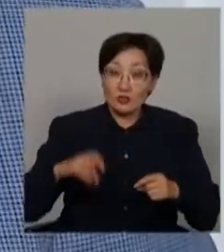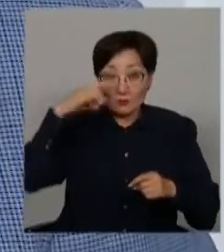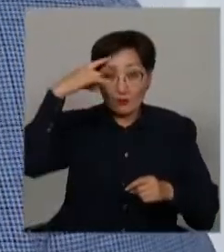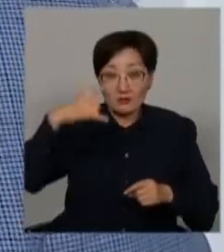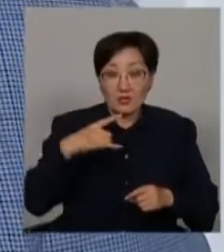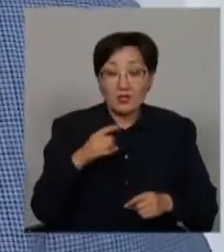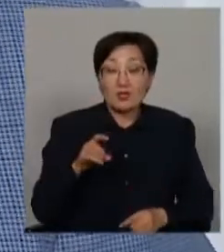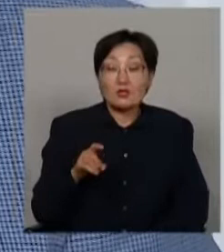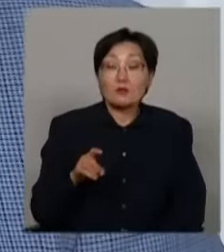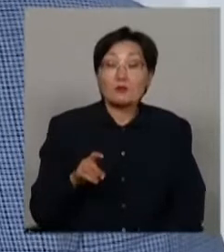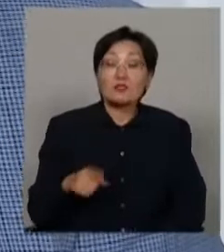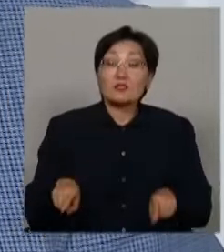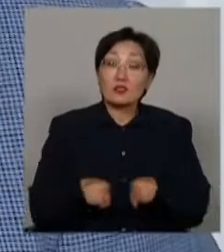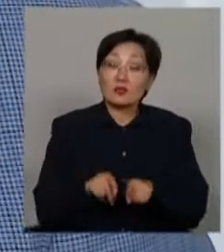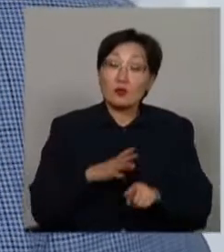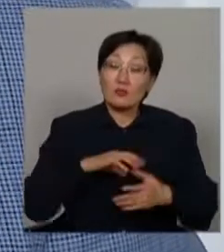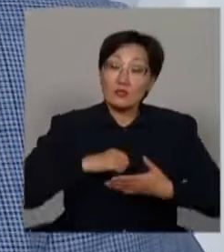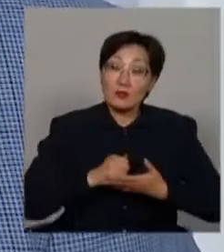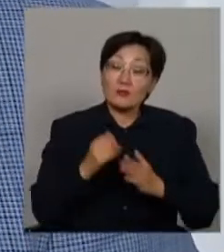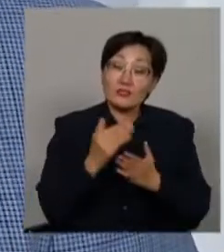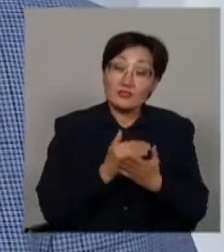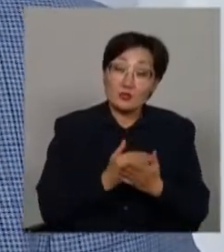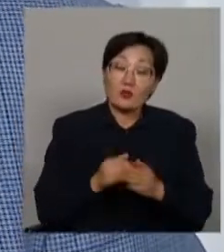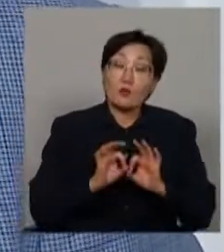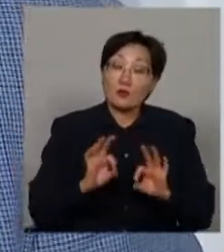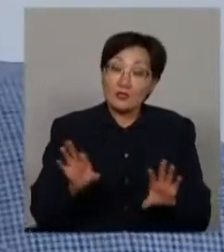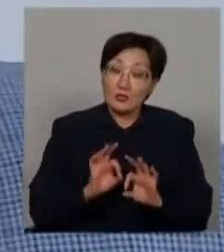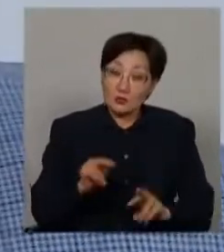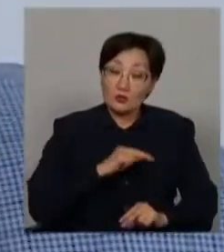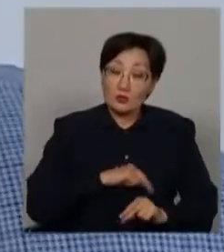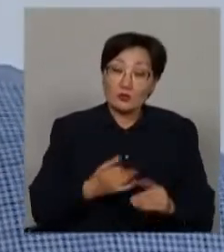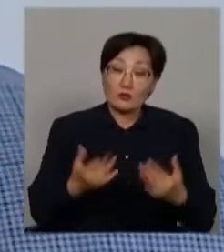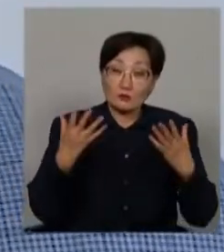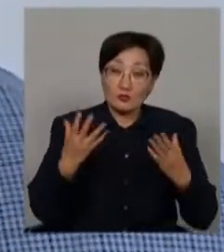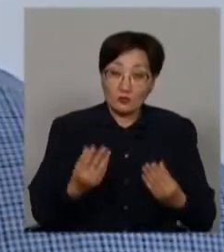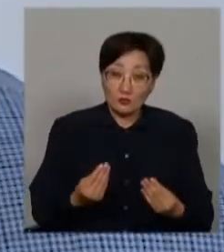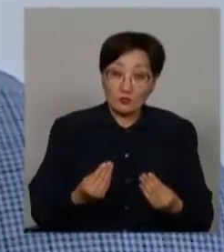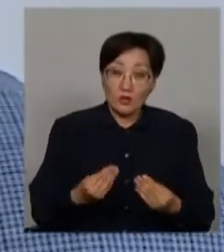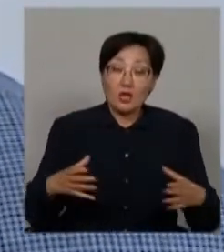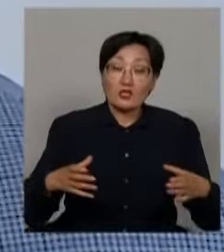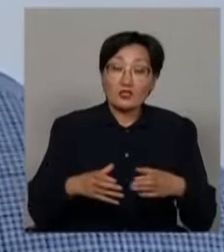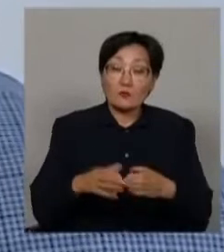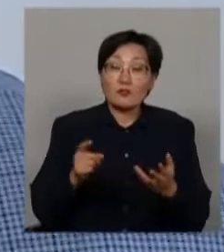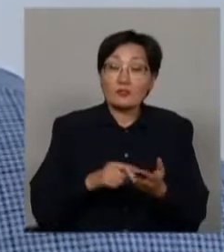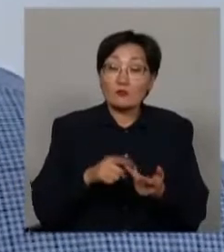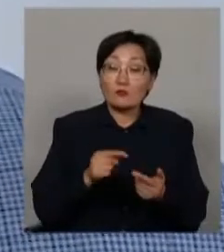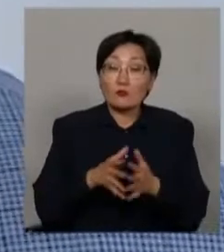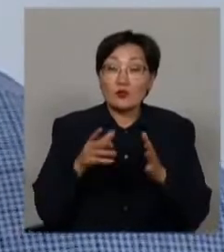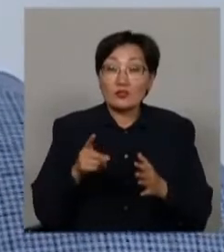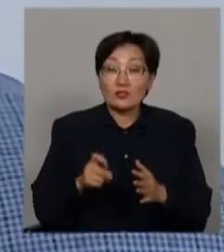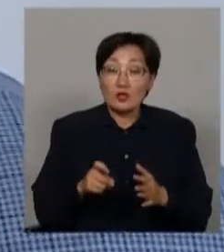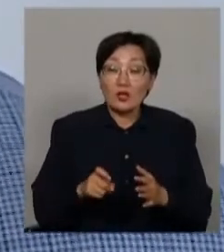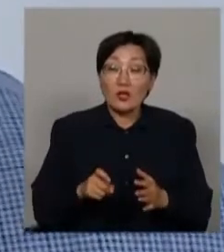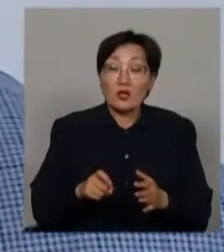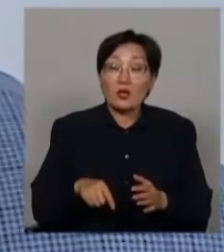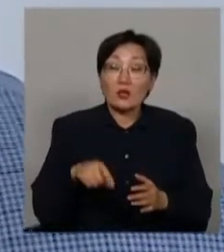Мейрам Зекешевича. Также была утверждена программа его агитационной работы. На сегодняшний день в штаб насчитывает более 100 доверенных